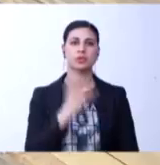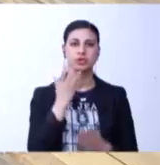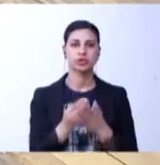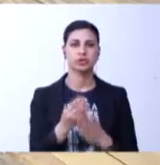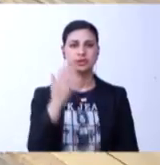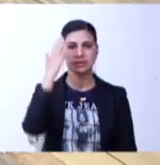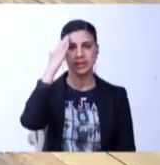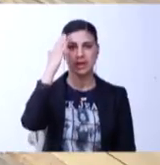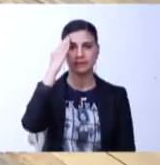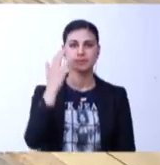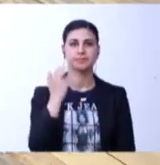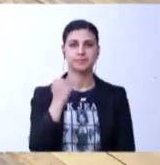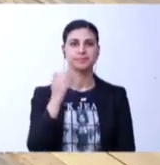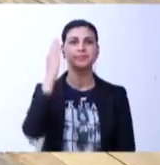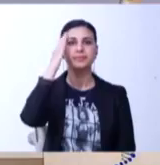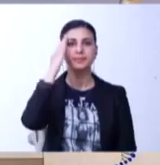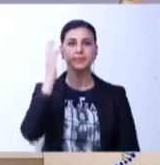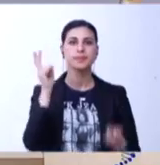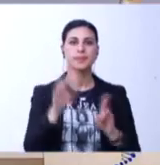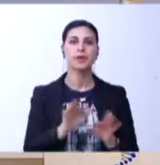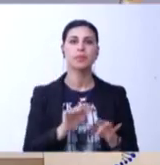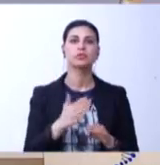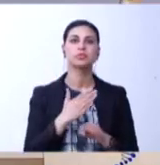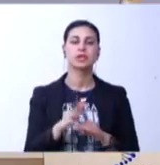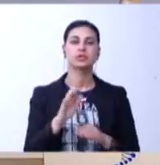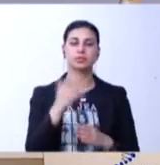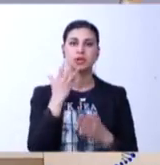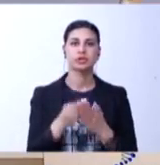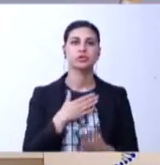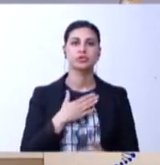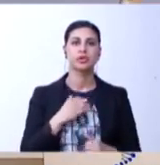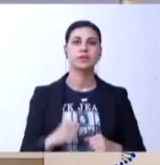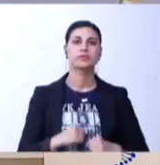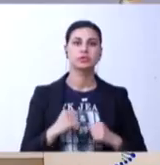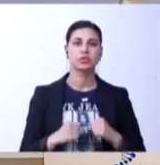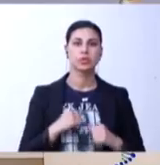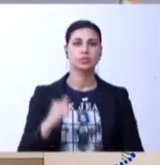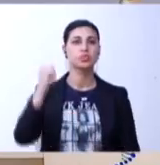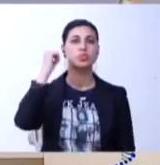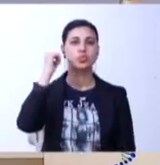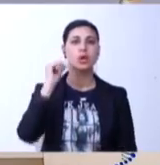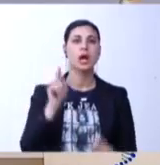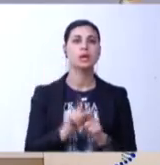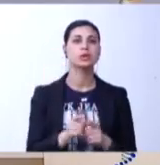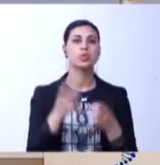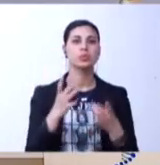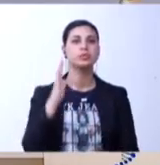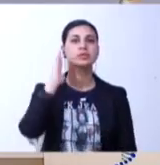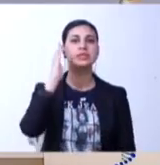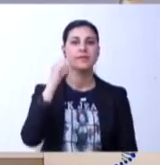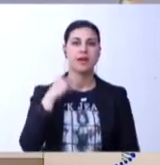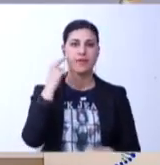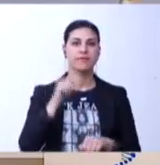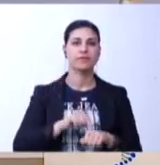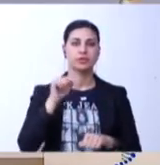ანუ თავი რჩება, დიახ. თავი რჩება მოძრაობის გარეშე და ჩვენ ვცდილობთ, რომ უკანა ჯგუფის კუნთებში უბრალოდ წნევა ვიგრძნოთ.